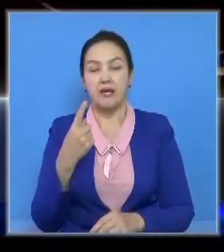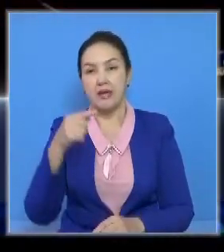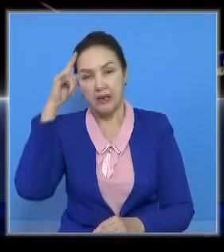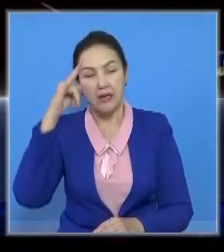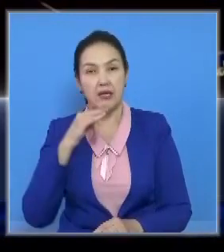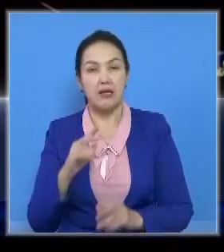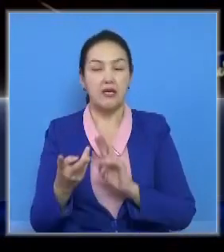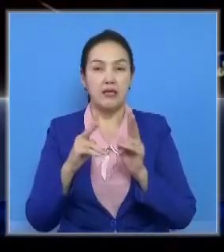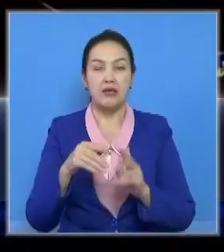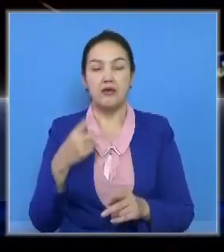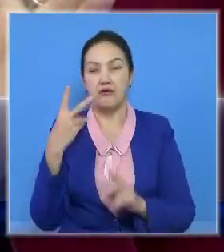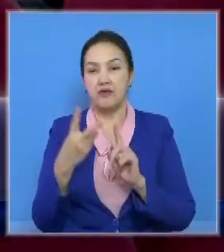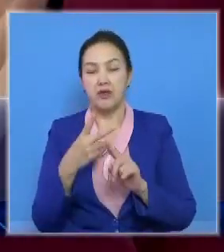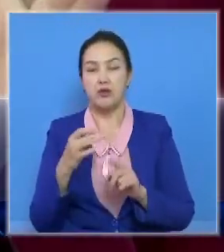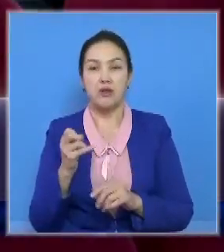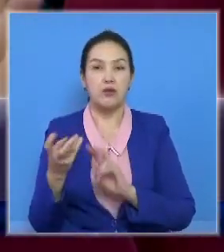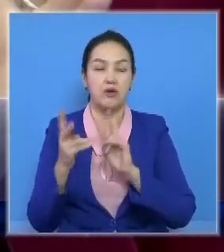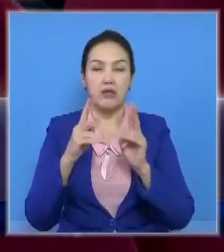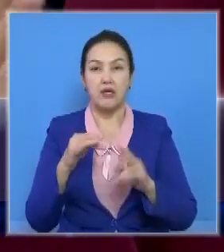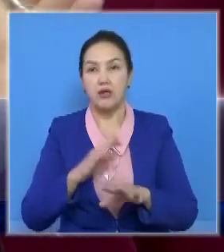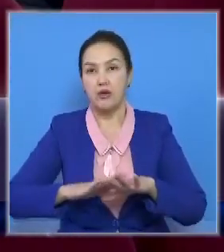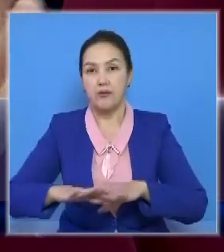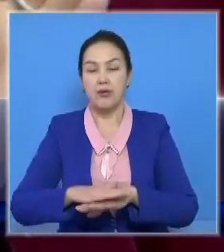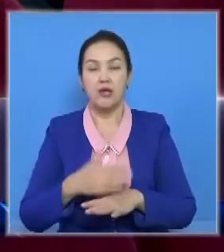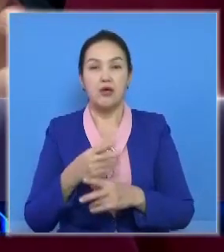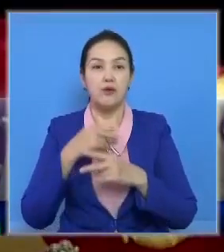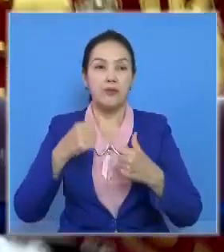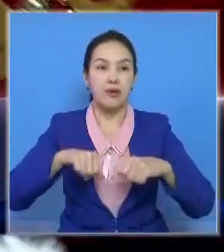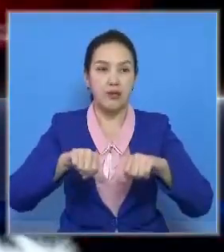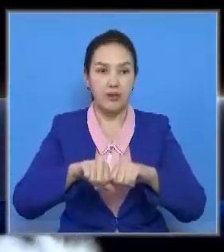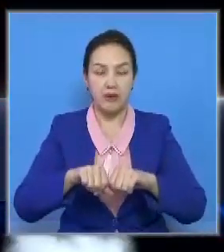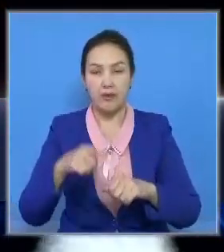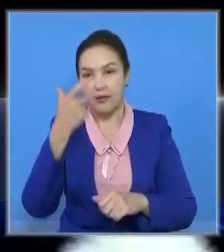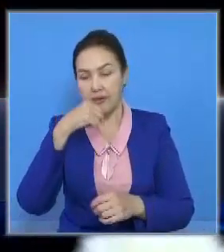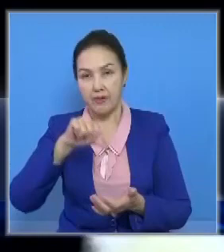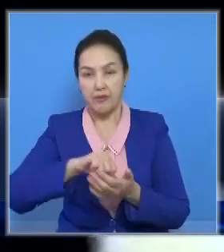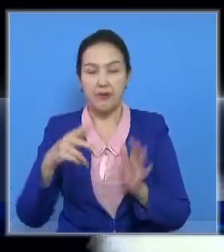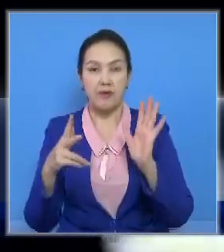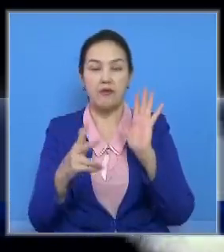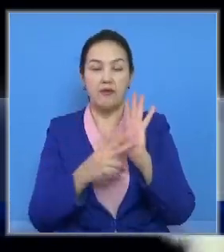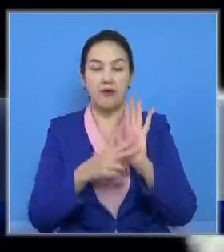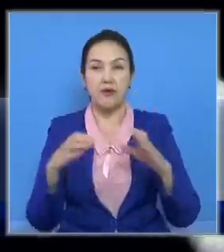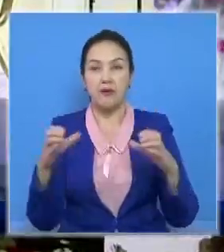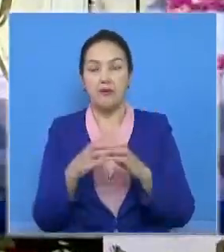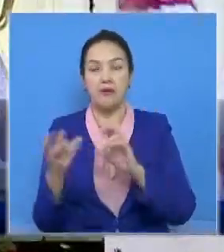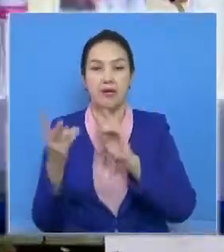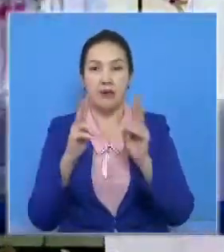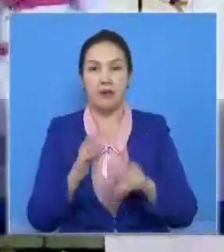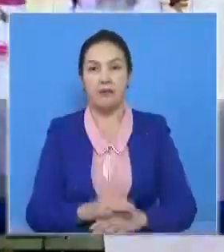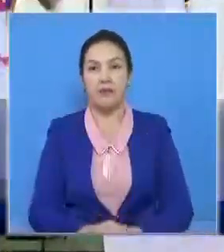и второй – народный танец. В концертном зале Унер Орталыга вниманию жюри представили свои выступления 8 танцевальных коллективов.